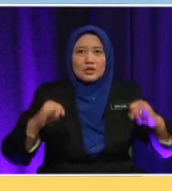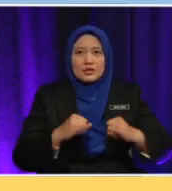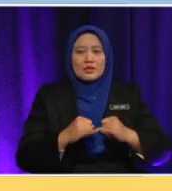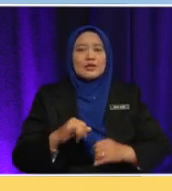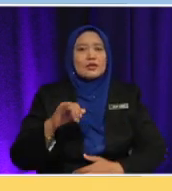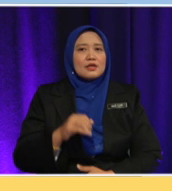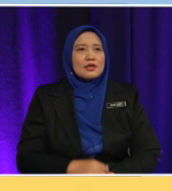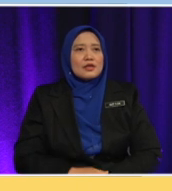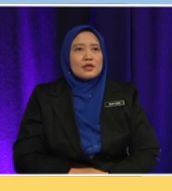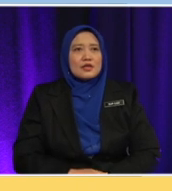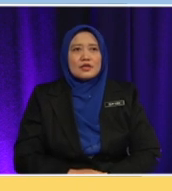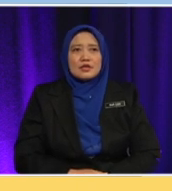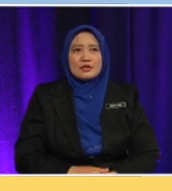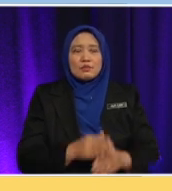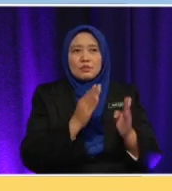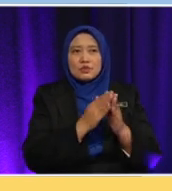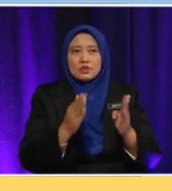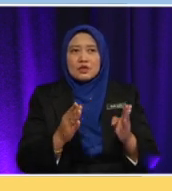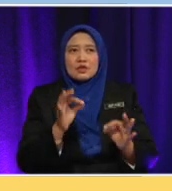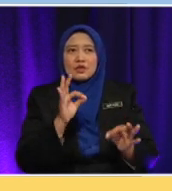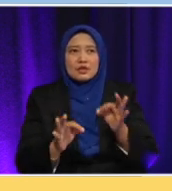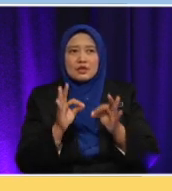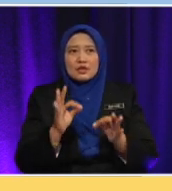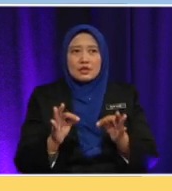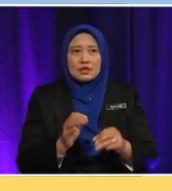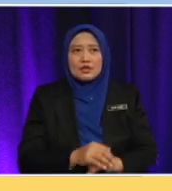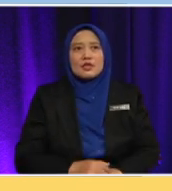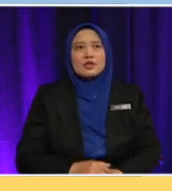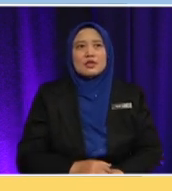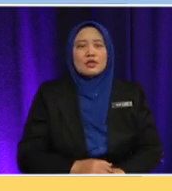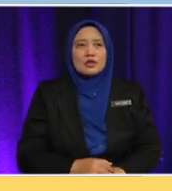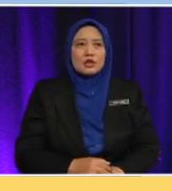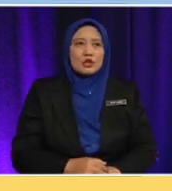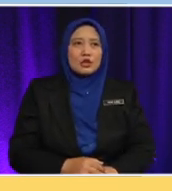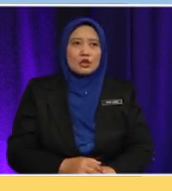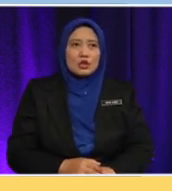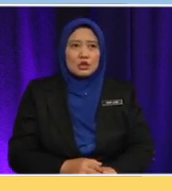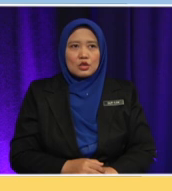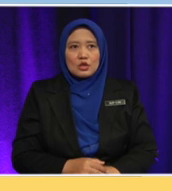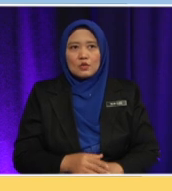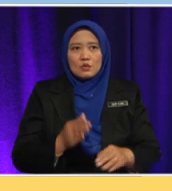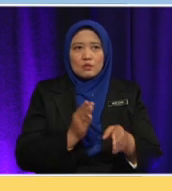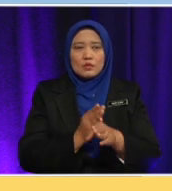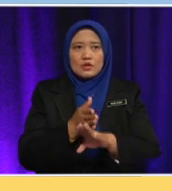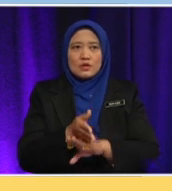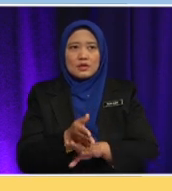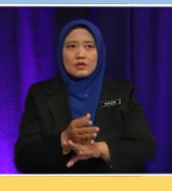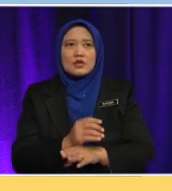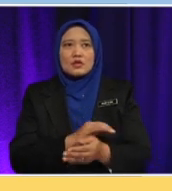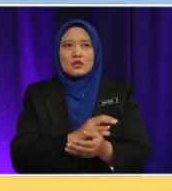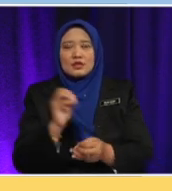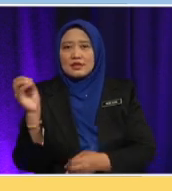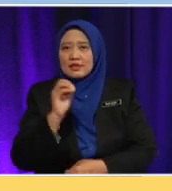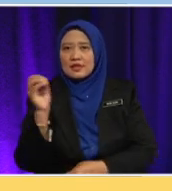dicas tadi buka haruslah ada pecahannya tetapi sekarang ditaksi Dita ada